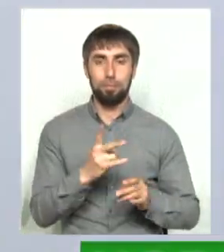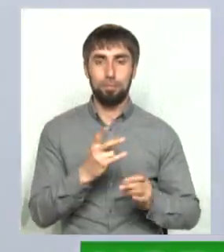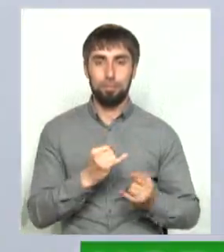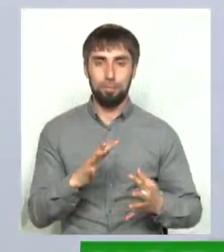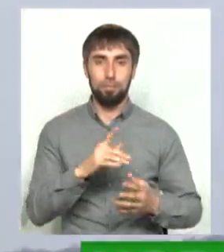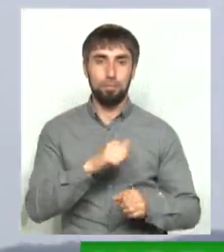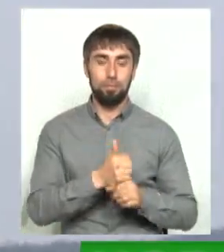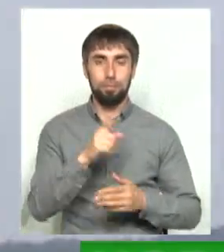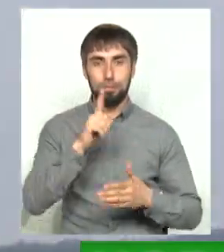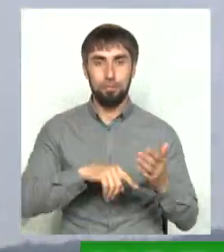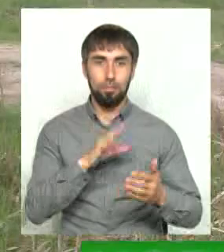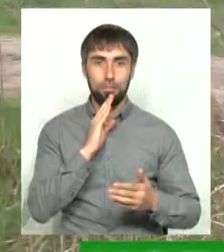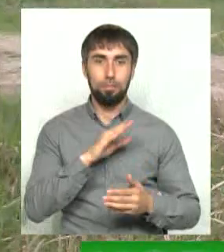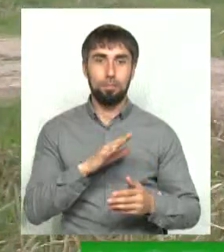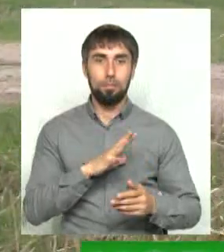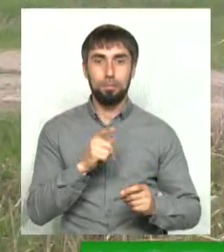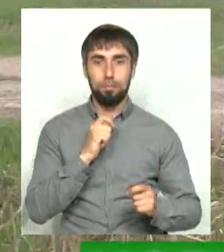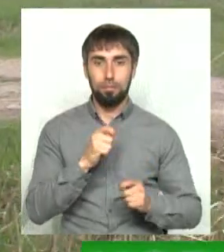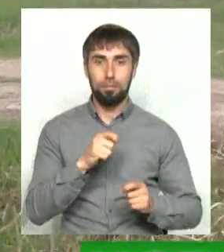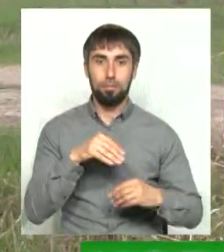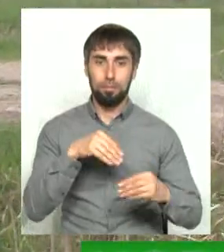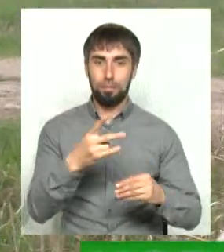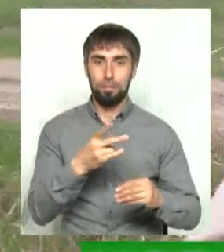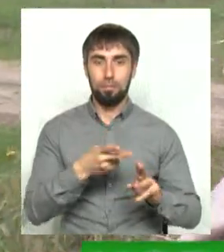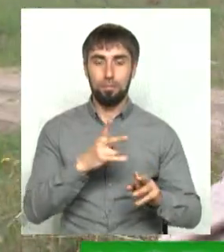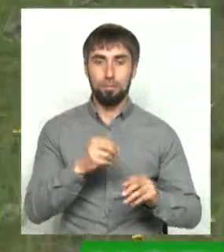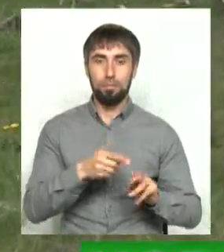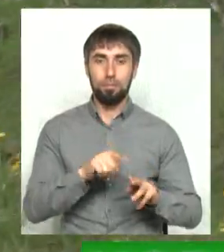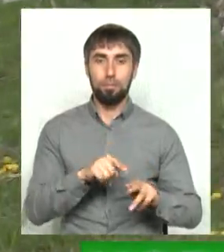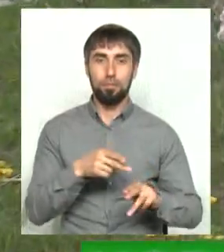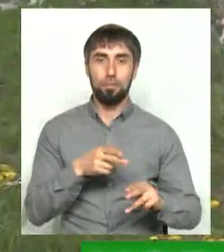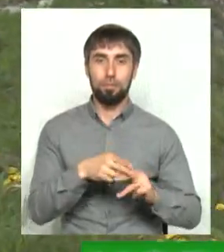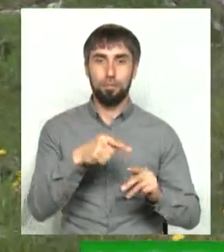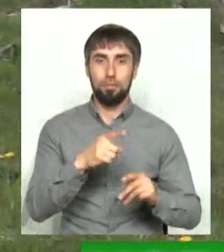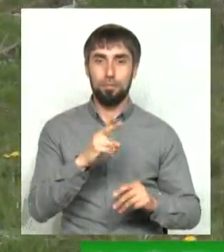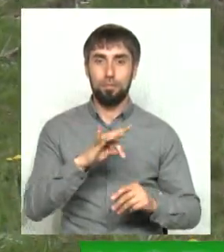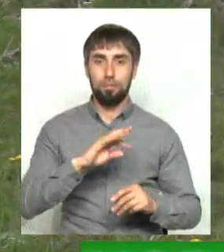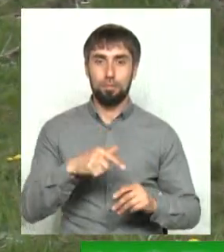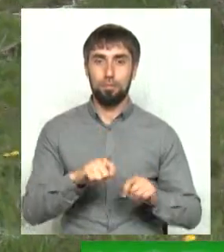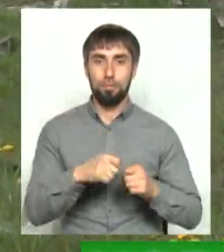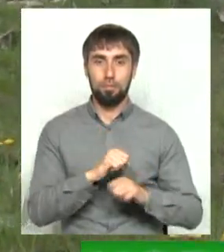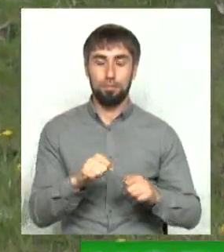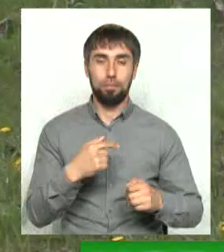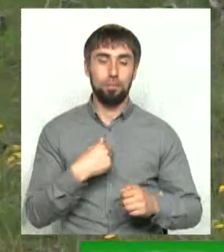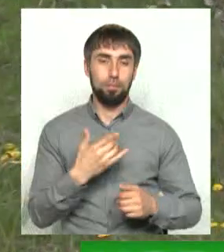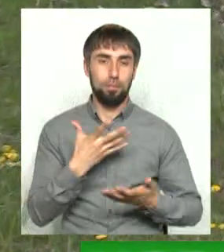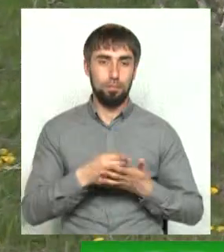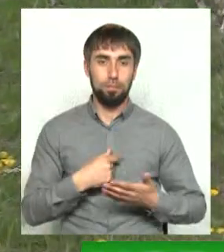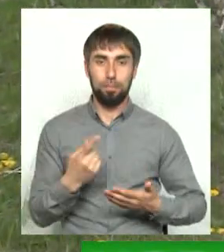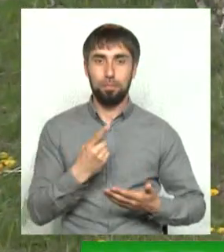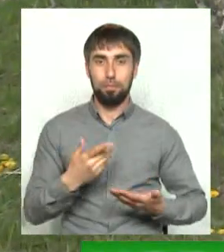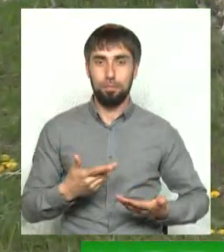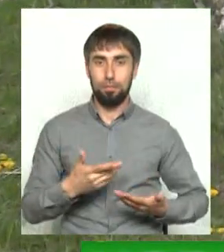неплохо. Главное, признается девушка, быть осторожным. Сажать надо, не повредив корни. Сегодня я впервые в жизни посадила дерево. Это была